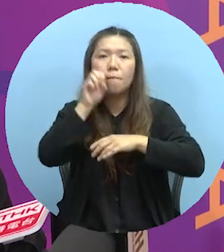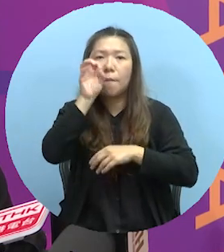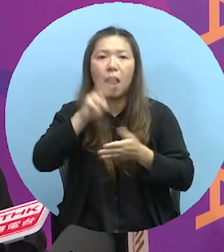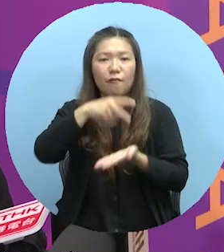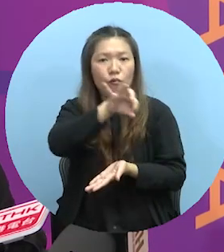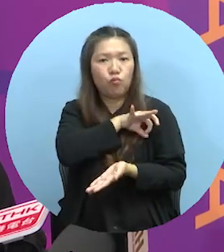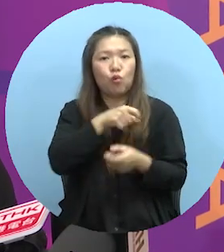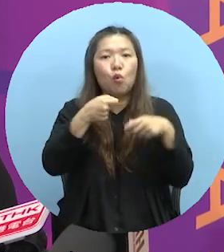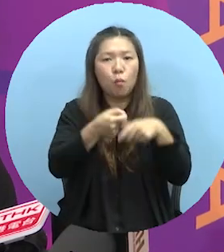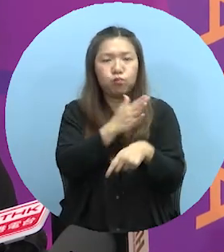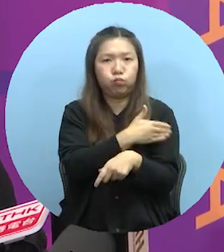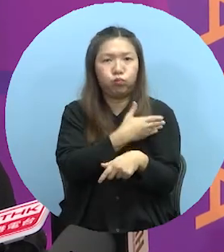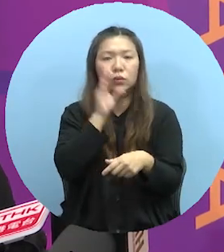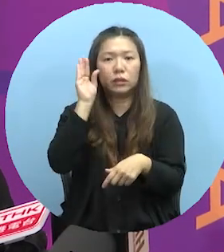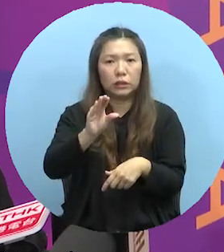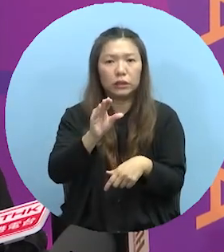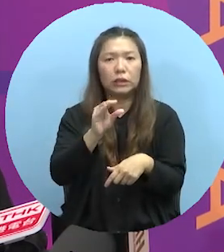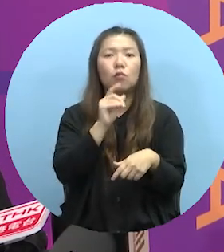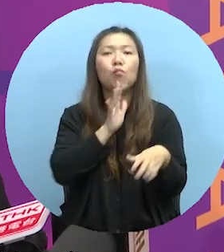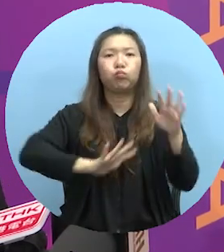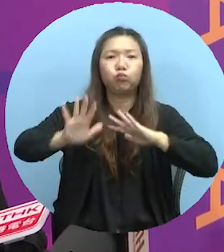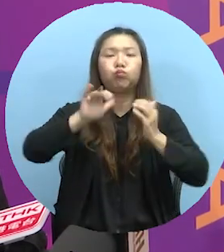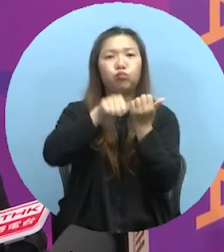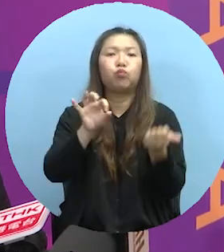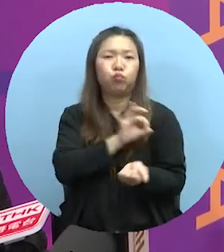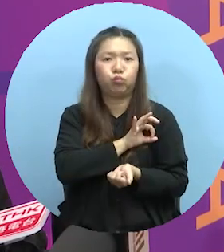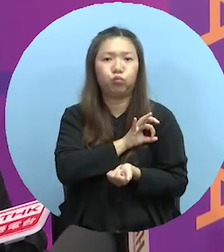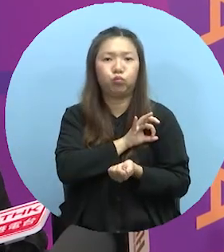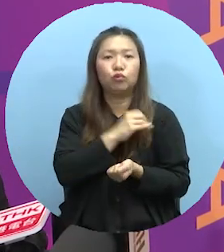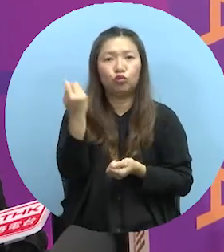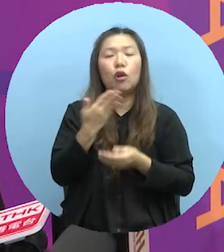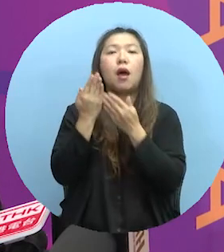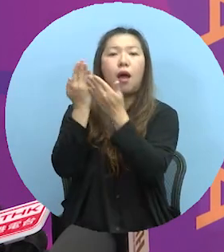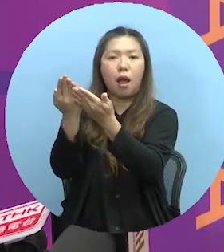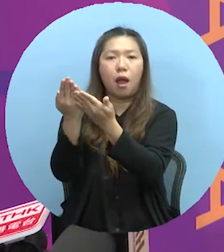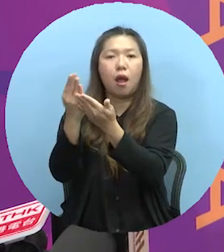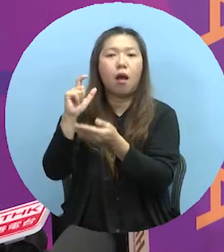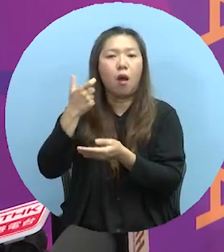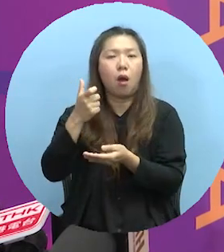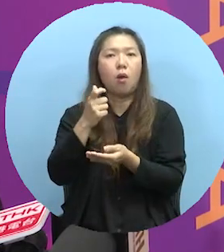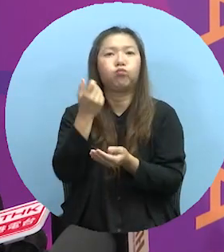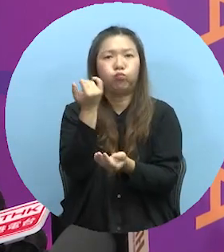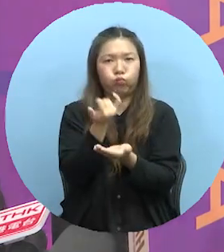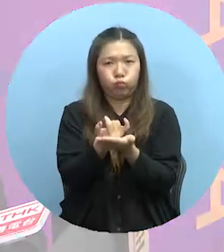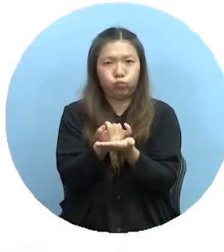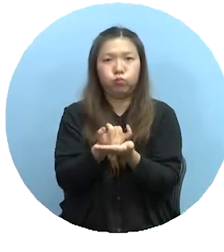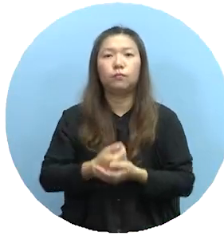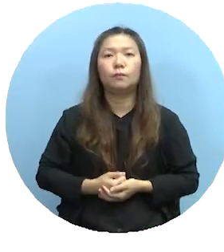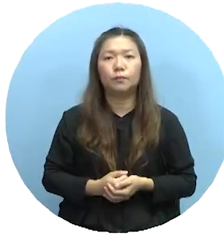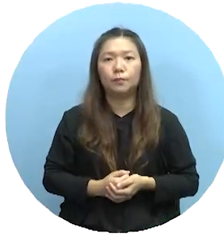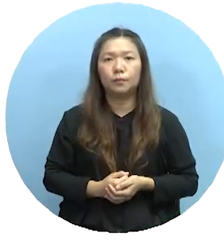法會公務員及資助機構員工事務委員會，然後提交給財務委員會審議。